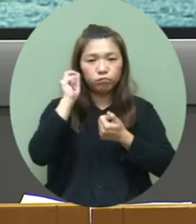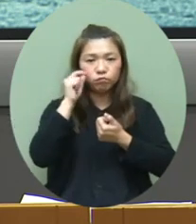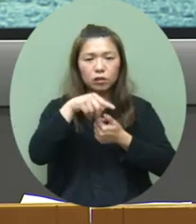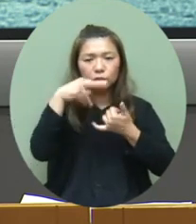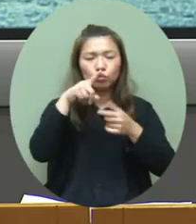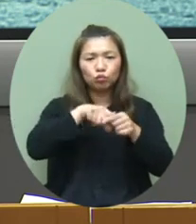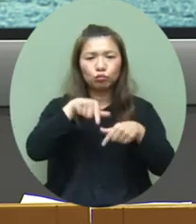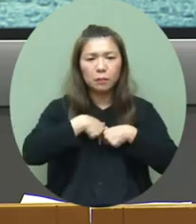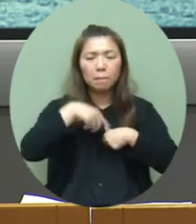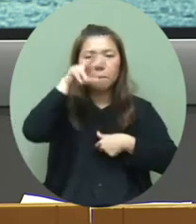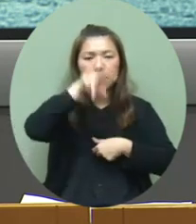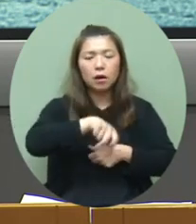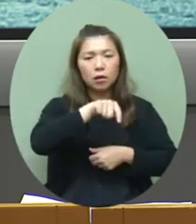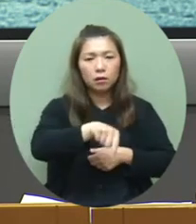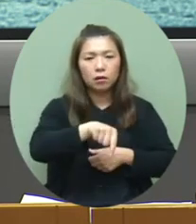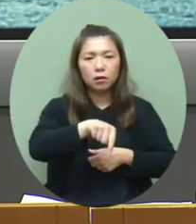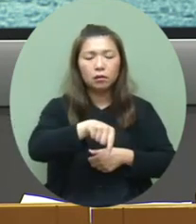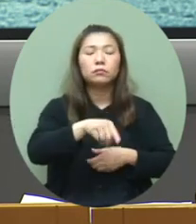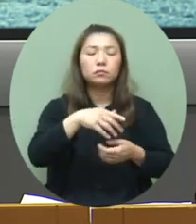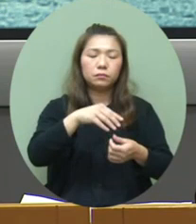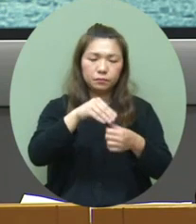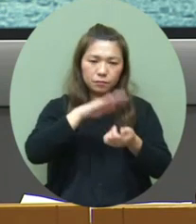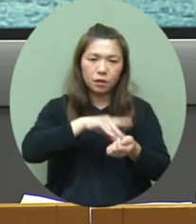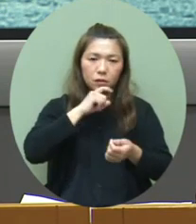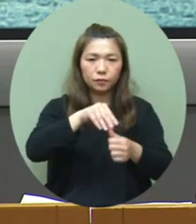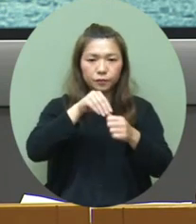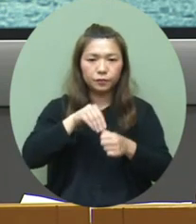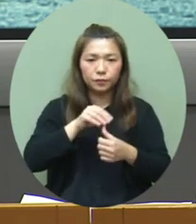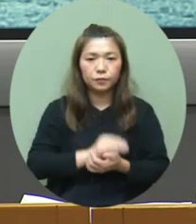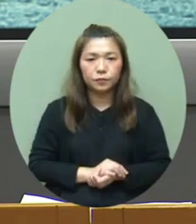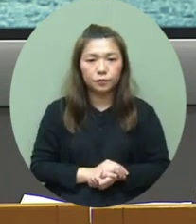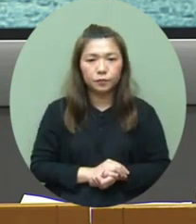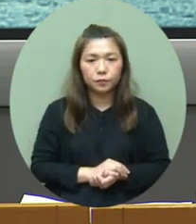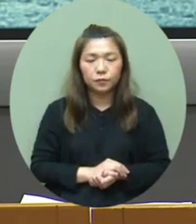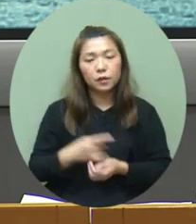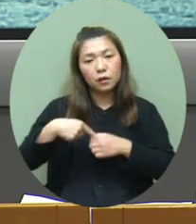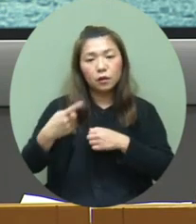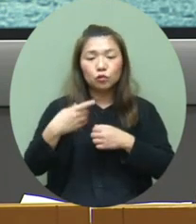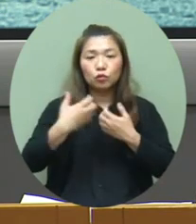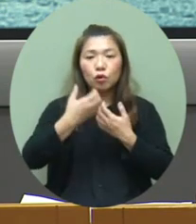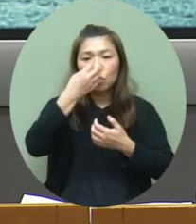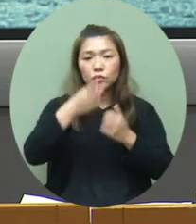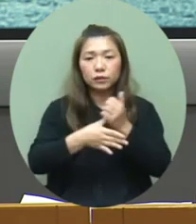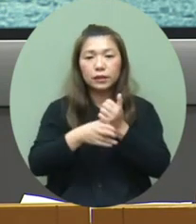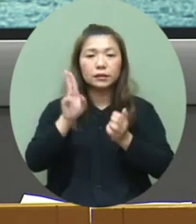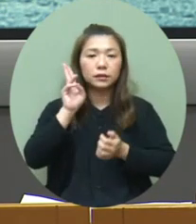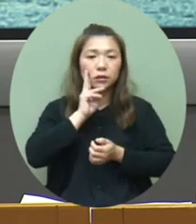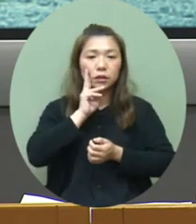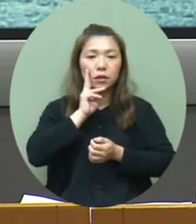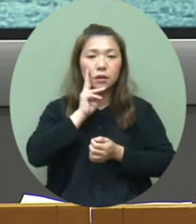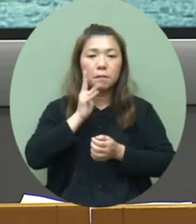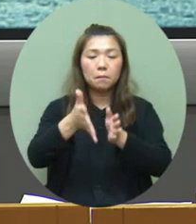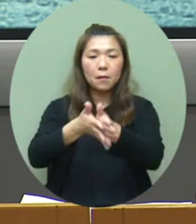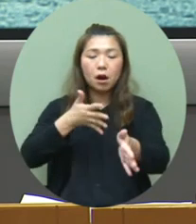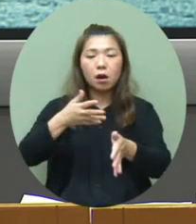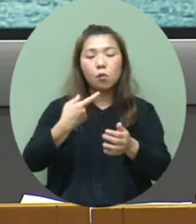檢疫中心咧，都係話係一個陽性個案啦。咁另外仲有係住喺香港仔石排灣村碧